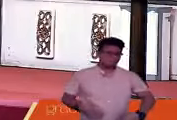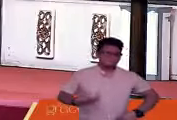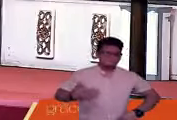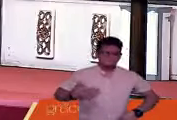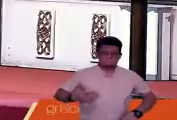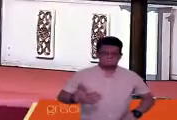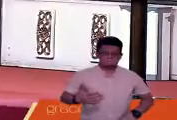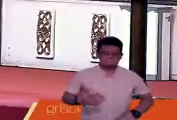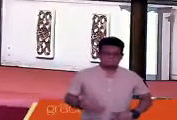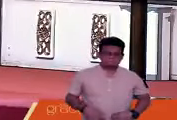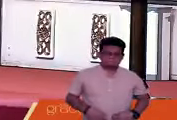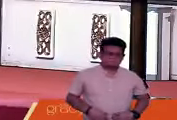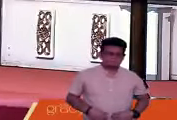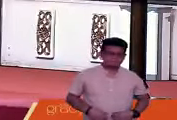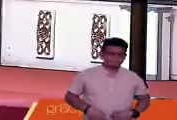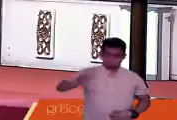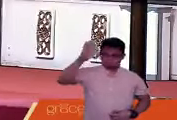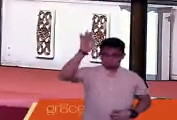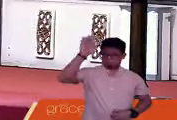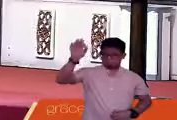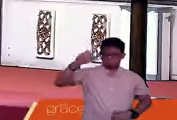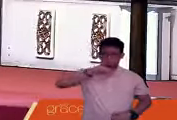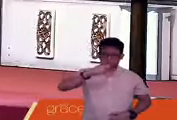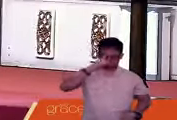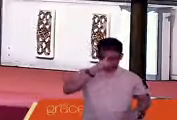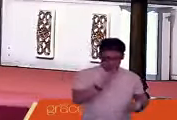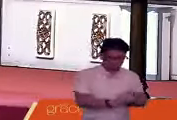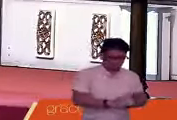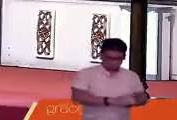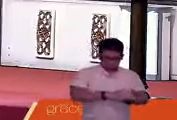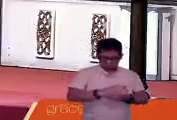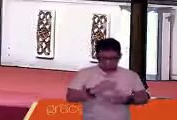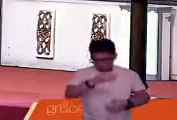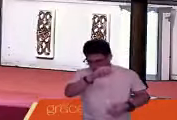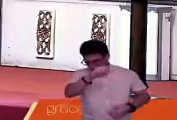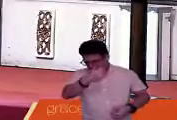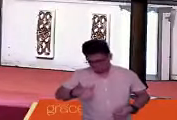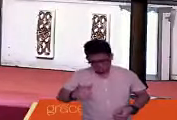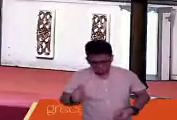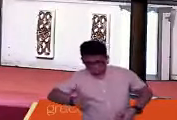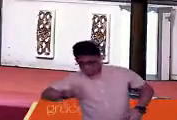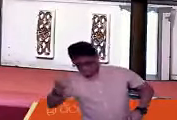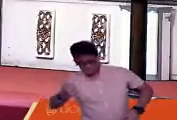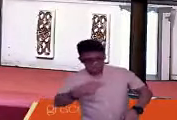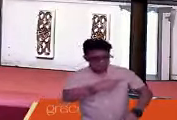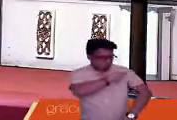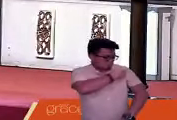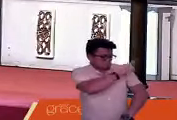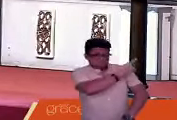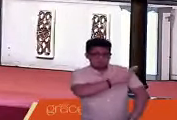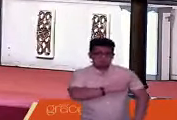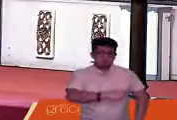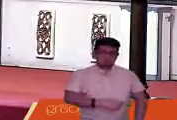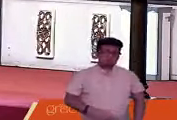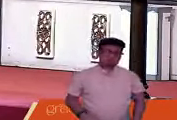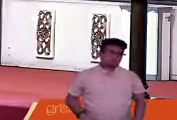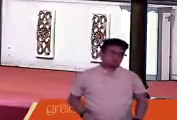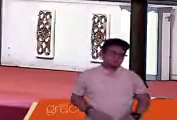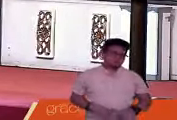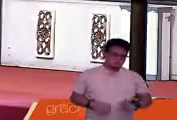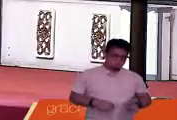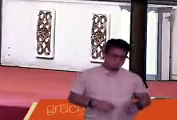Katoliko gud ko, sa Kristan ko, di ko mutuo o kanang laing relihiyon. Pero kay mutuo ko,